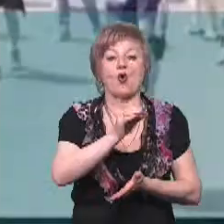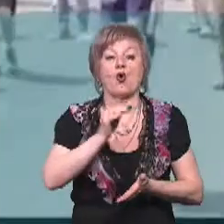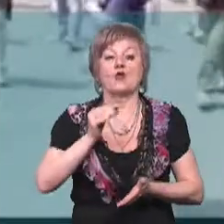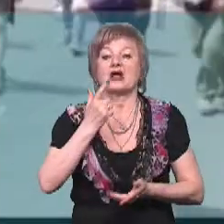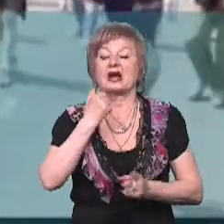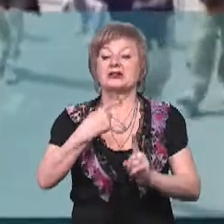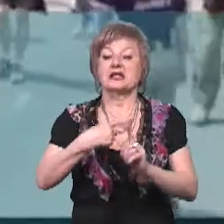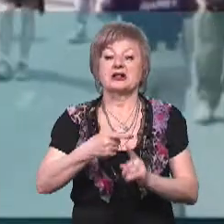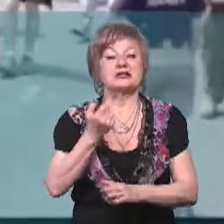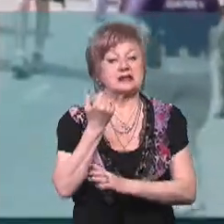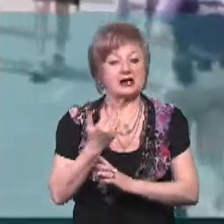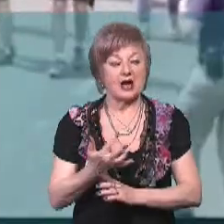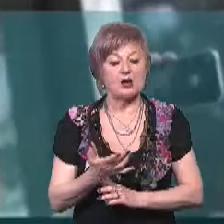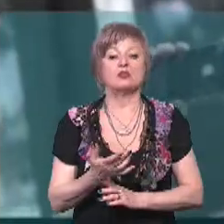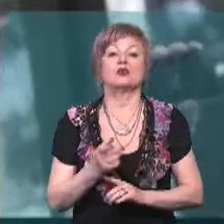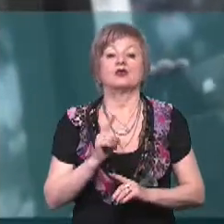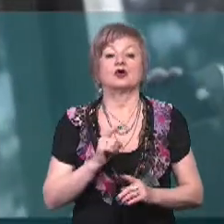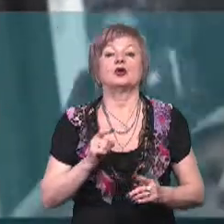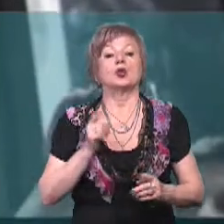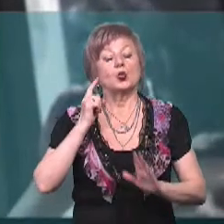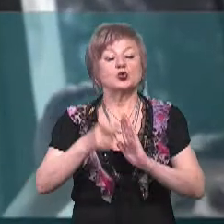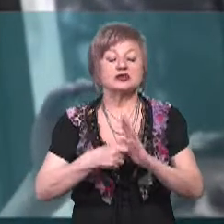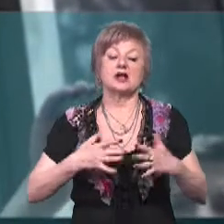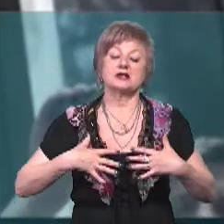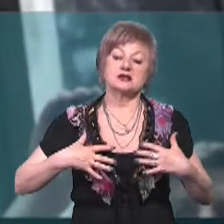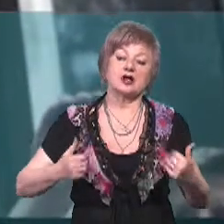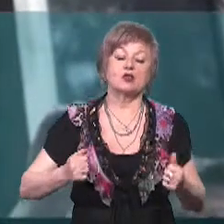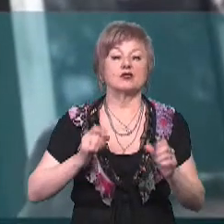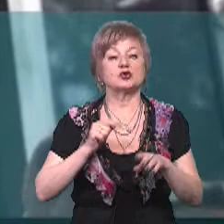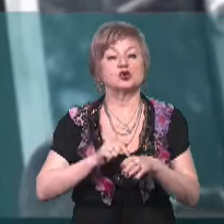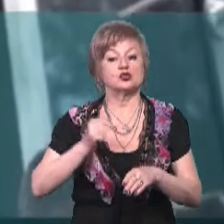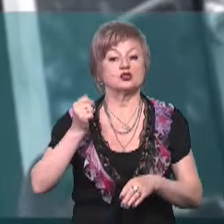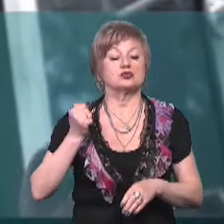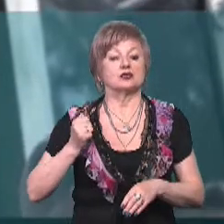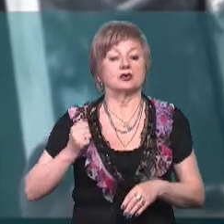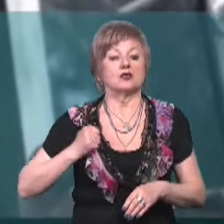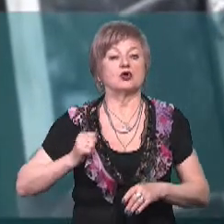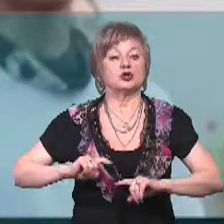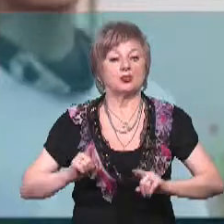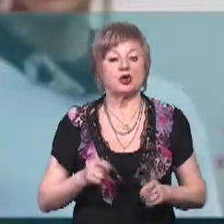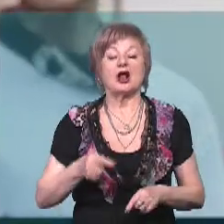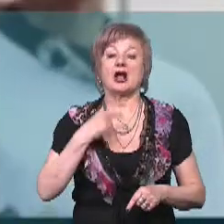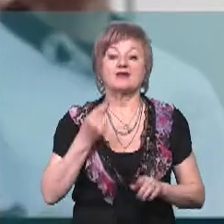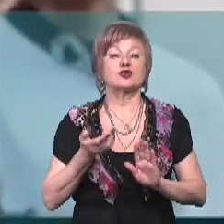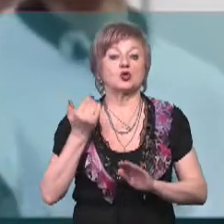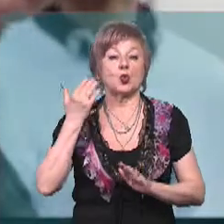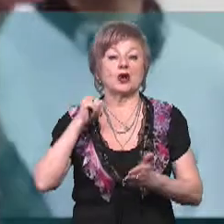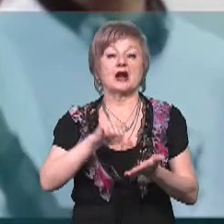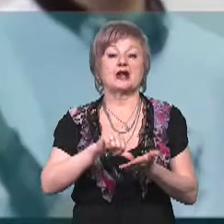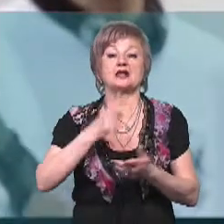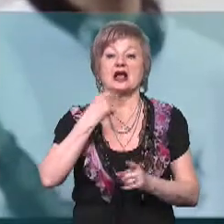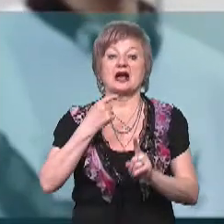Червоного Хреста, вимагали звіту про стан здоров'я полонених. Представник організації «Сі-14» каже, що раніше представники Червоного